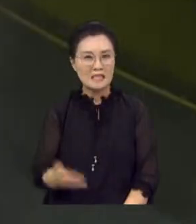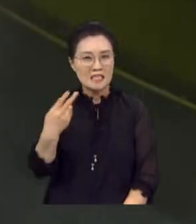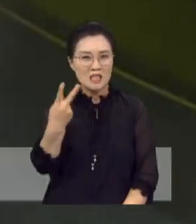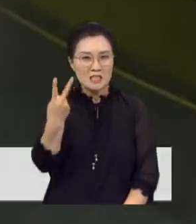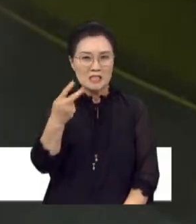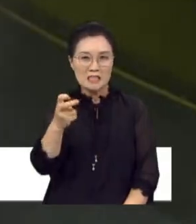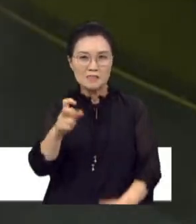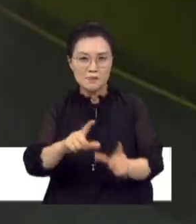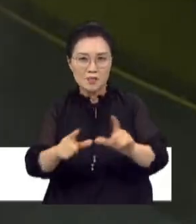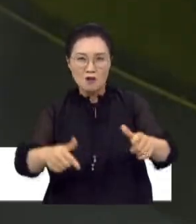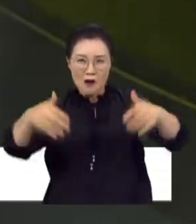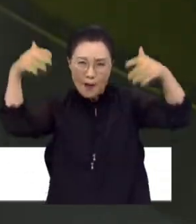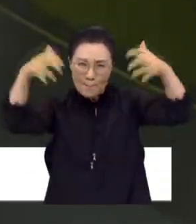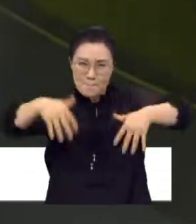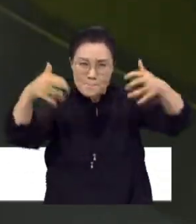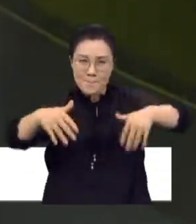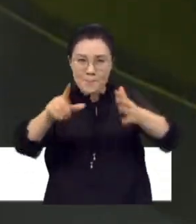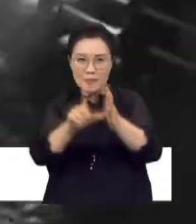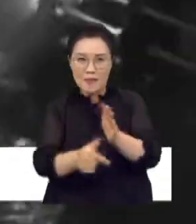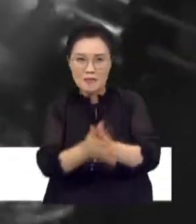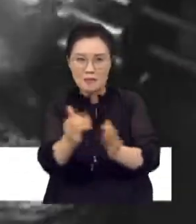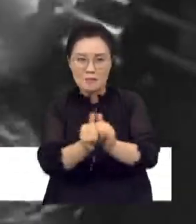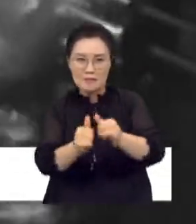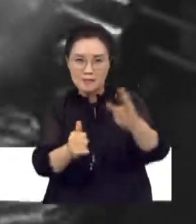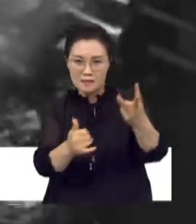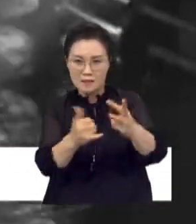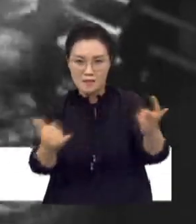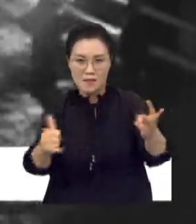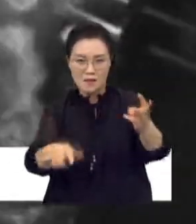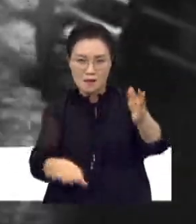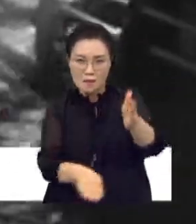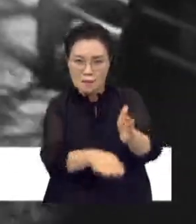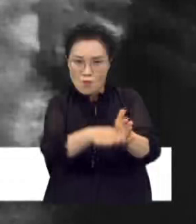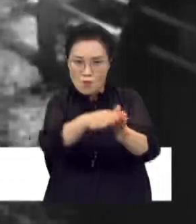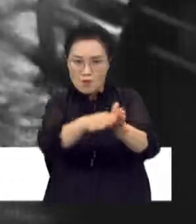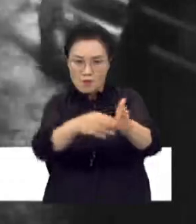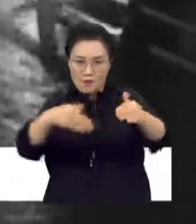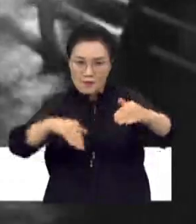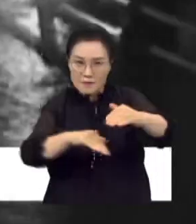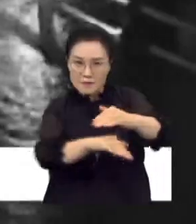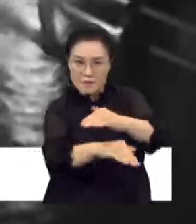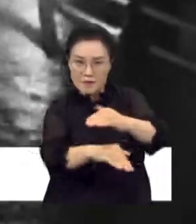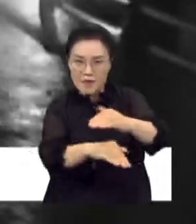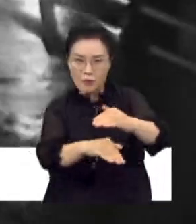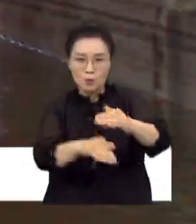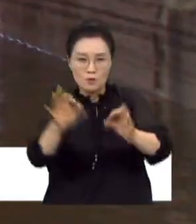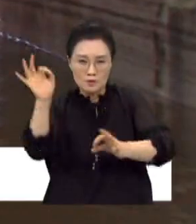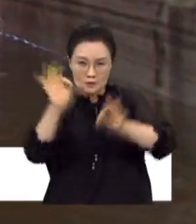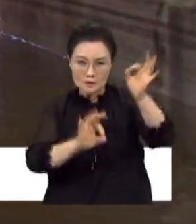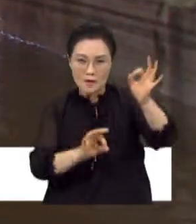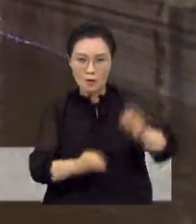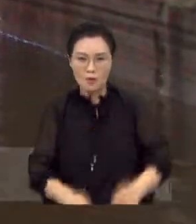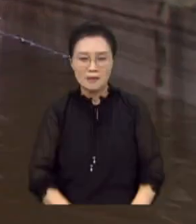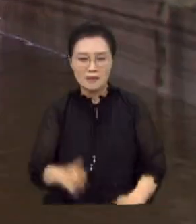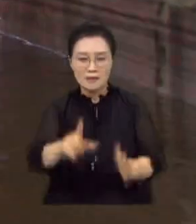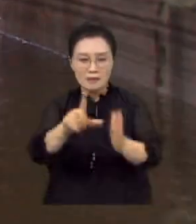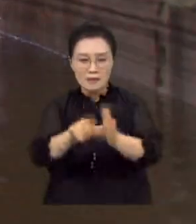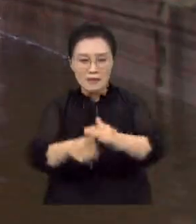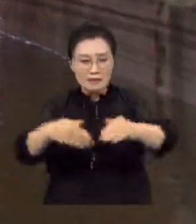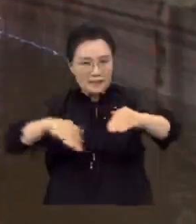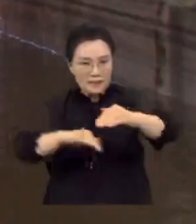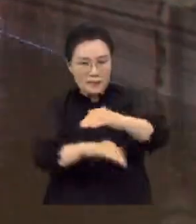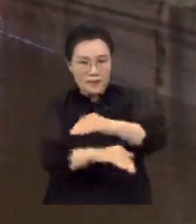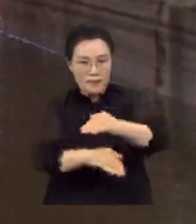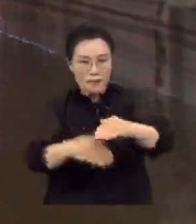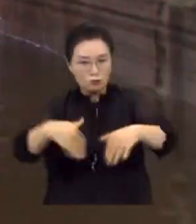지난 2020년 집중 호 대 시민 3명이 불어난 물에 목숨을 잃은 초량 지하차도 방실 지하차도